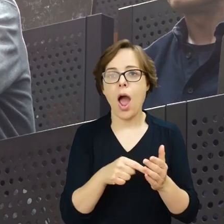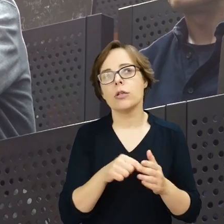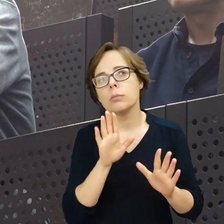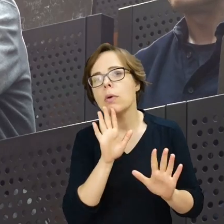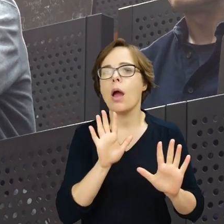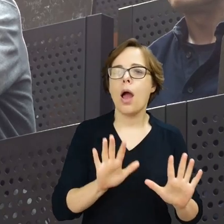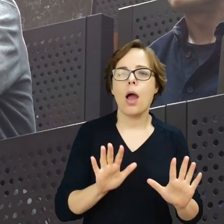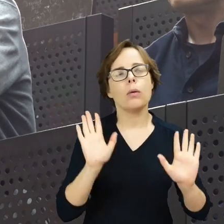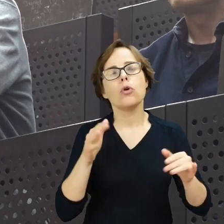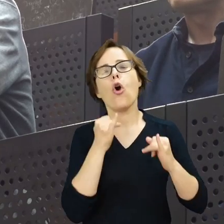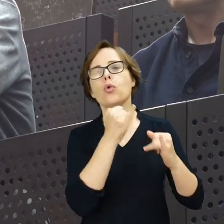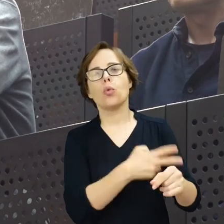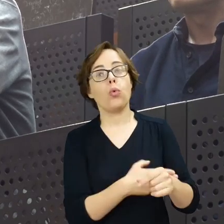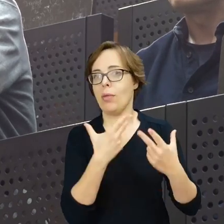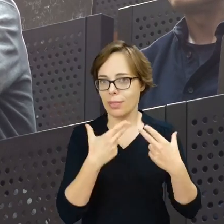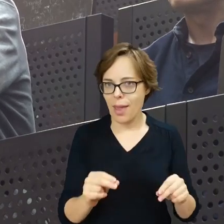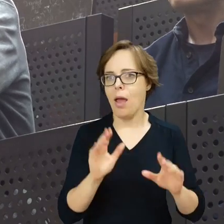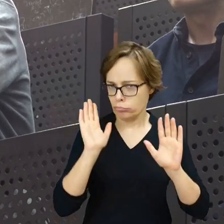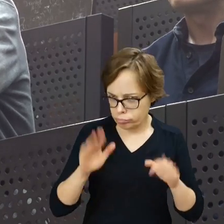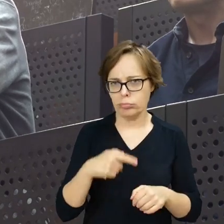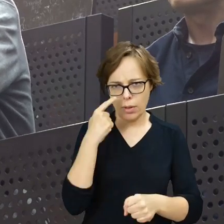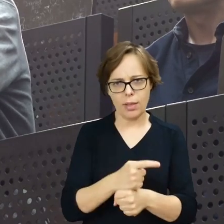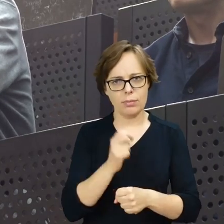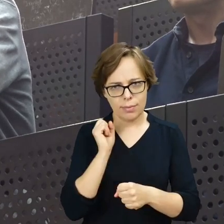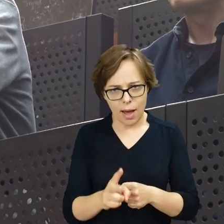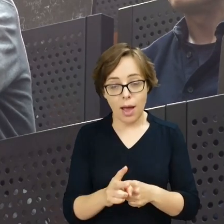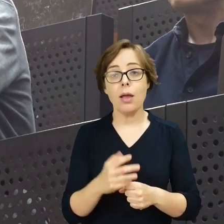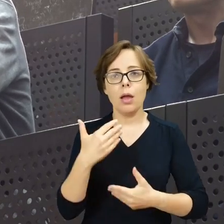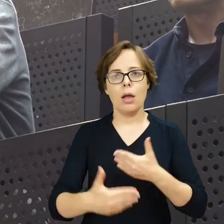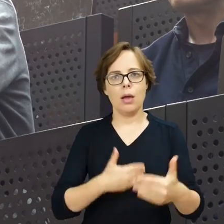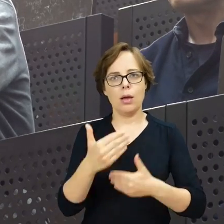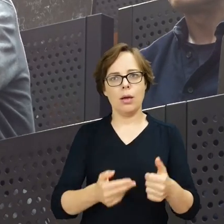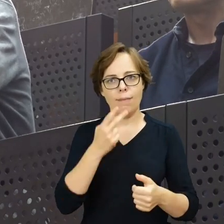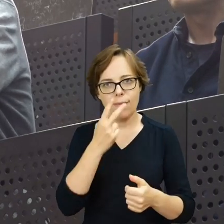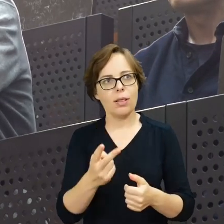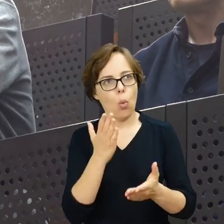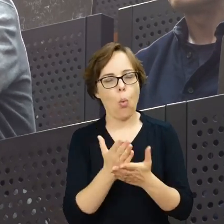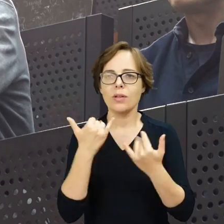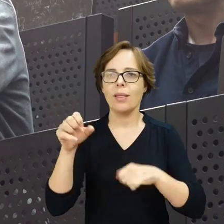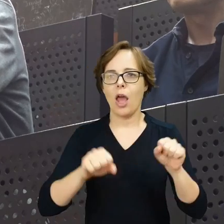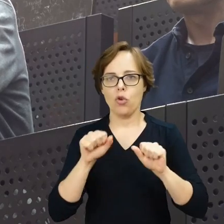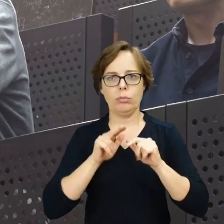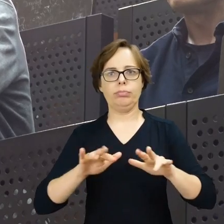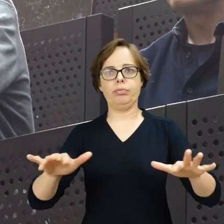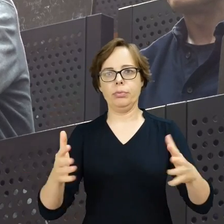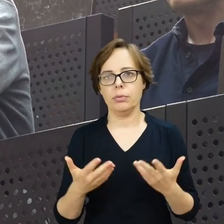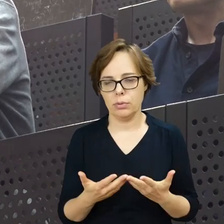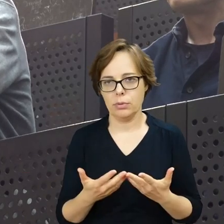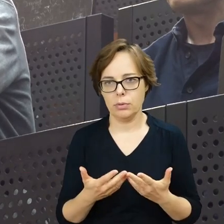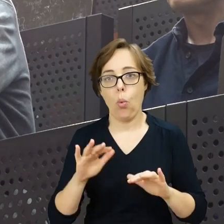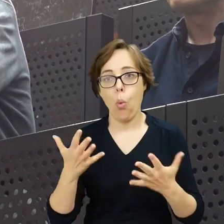dalej. I teraz już już jest to na porządku dziennym, że jest to uważane, że to jest również wykorzystanie mienia